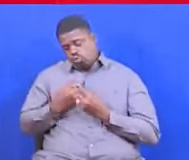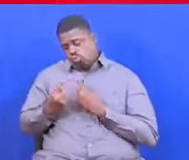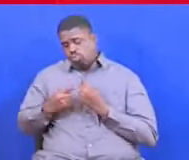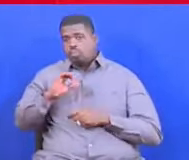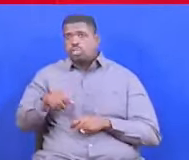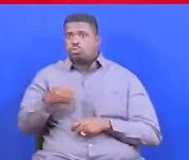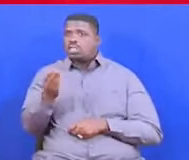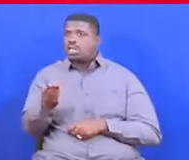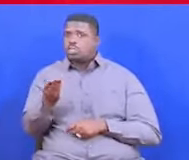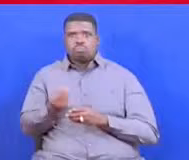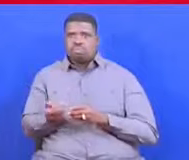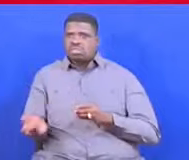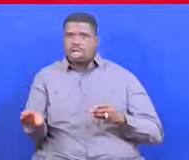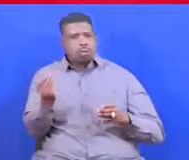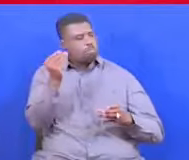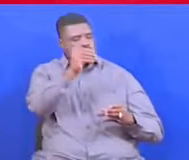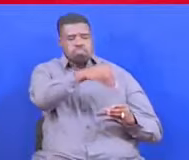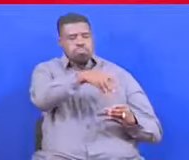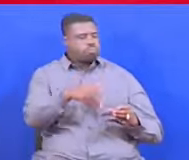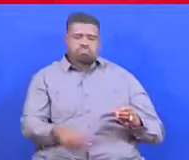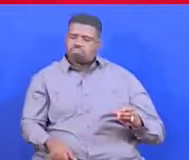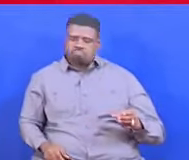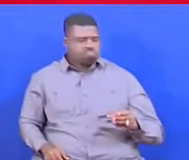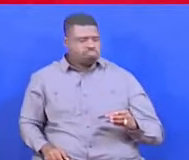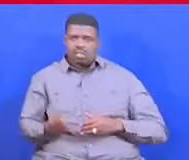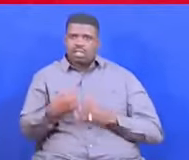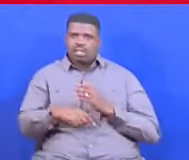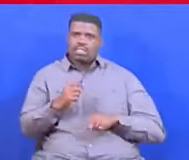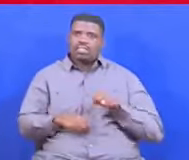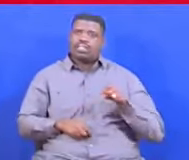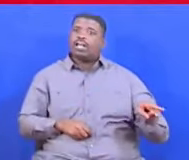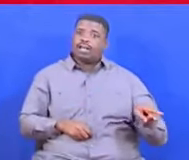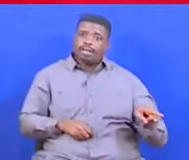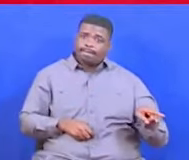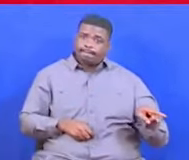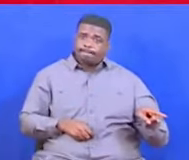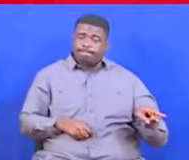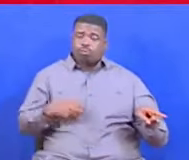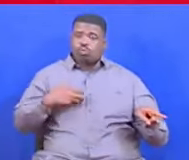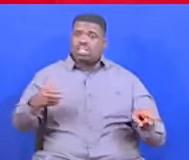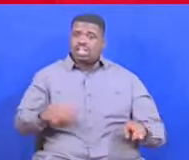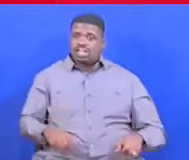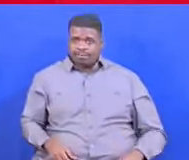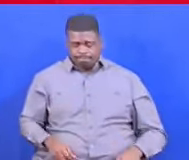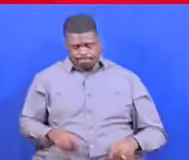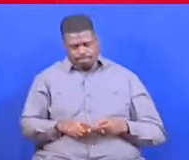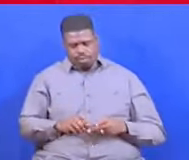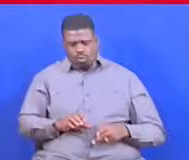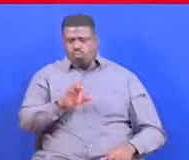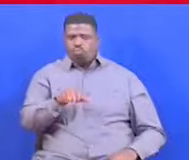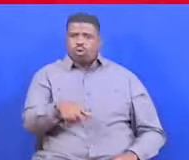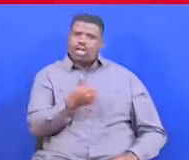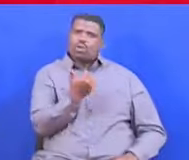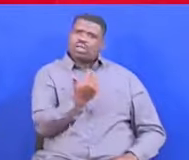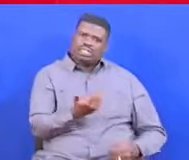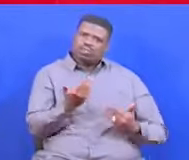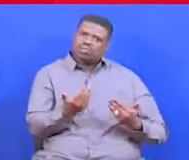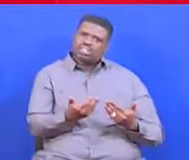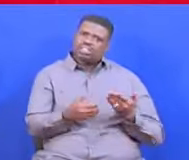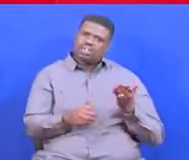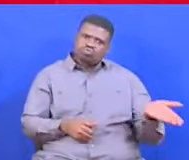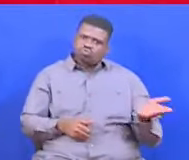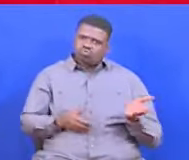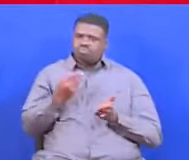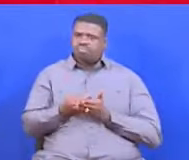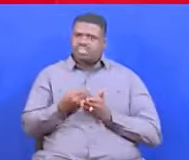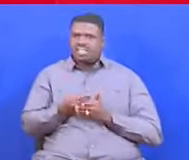pesa hazijaingia katika nani, katika hawajapewa wizara. Lakini ni mwaka wa 5 huu sasa, pesa